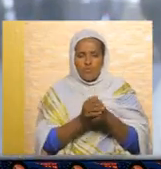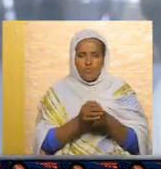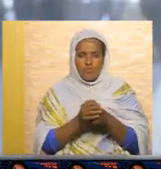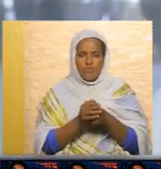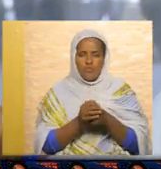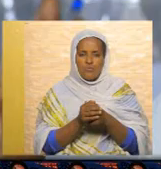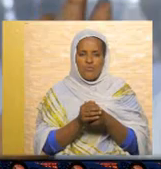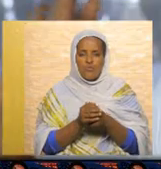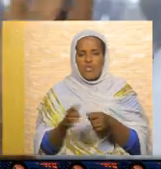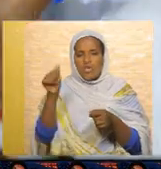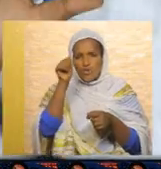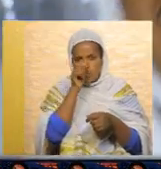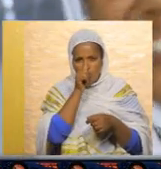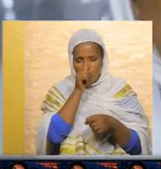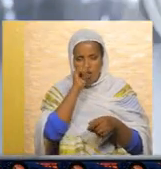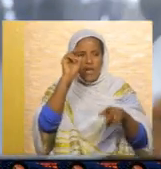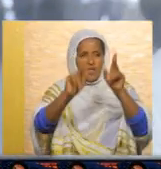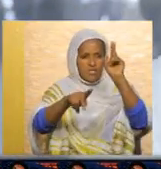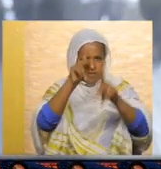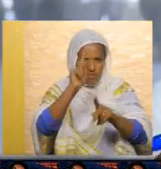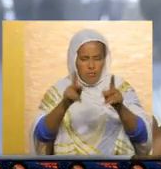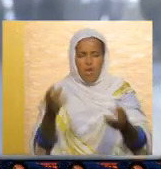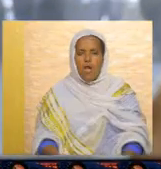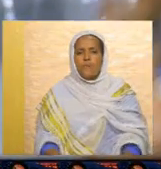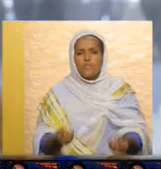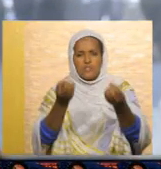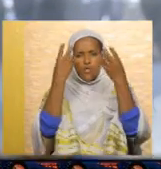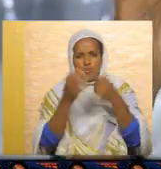ከትንሽ ኤግዛጀሬሽን ጋር ኢትዮጵያ ተቀየረች ማለት ነው የሚል እምነት አለኝ።